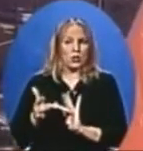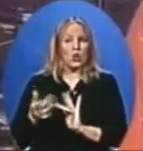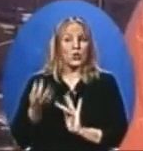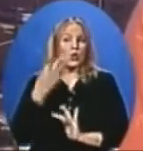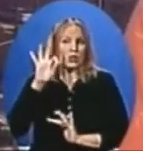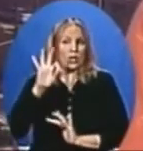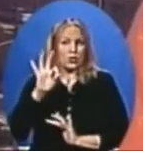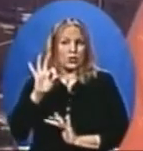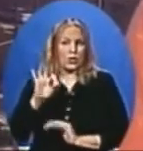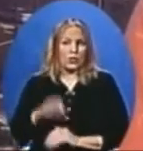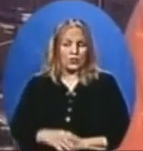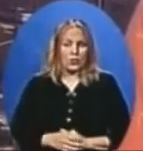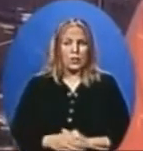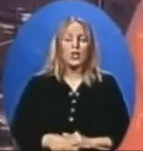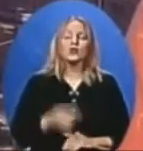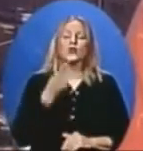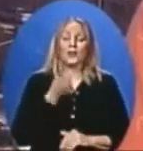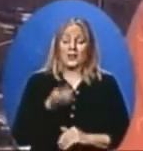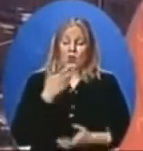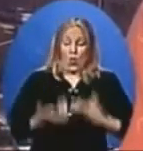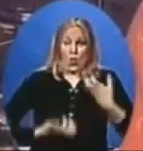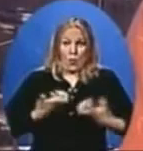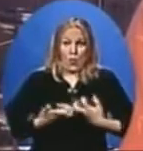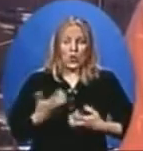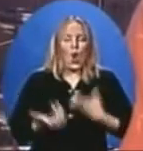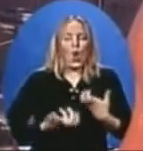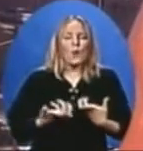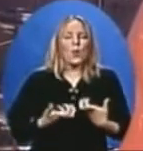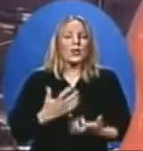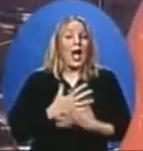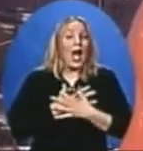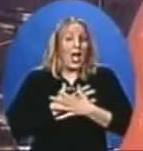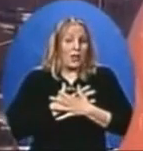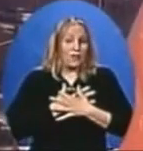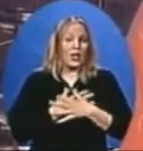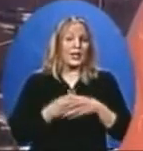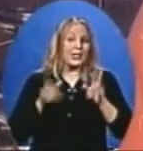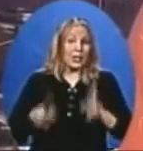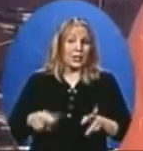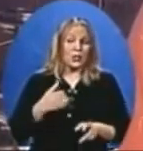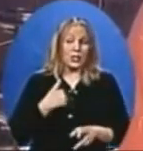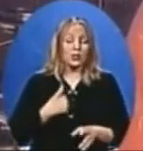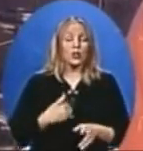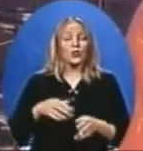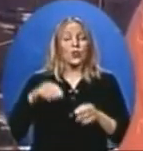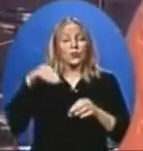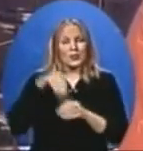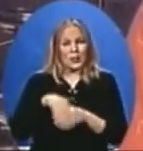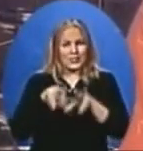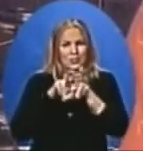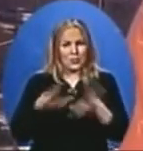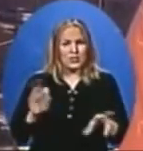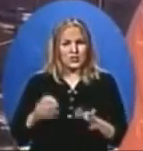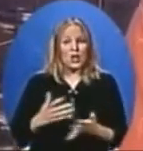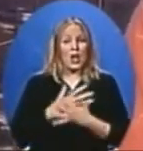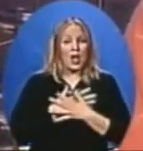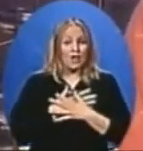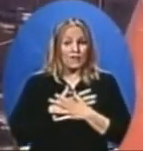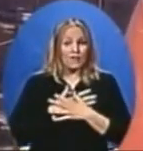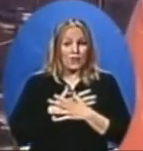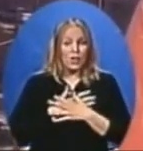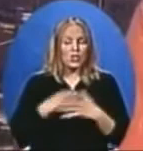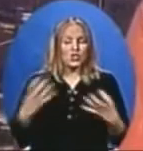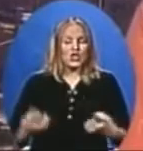אומרת, האוקסיטוצין, ההורמון הזה, הורמון אהבה, כן. לכן גם ייתכן מאוד כשאנחנו נמצאים בסיטואציה של אהבה,